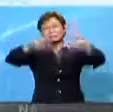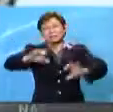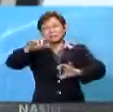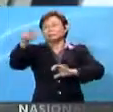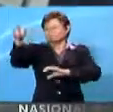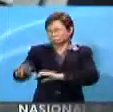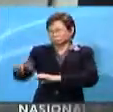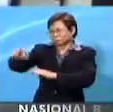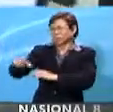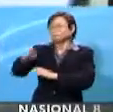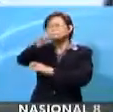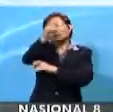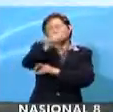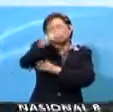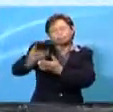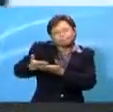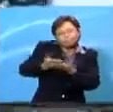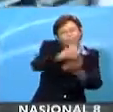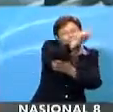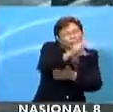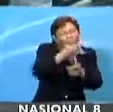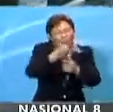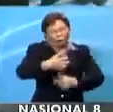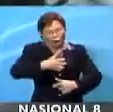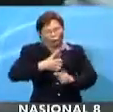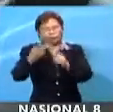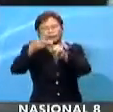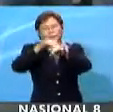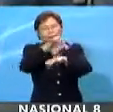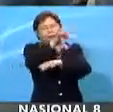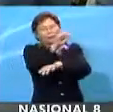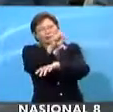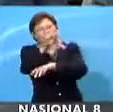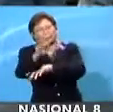saluran untuk orang ramai mengajukan sebarang pertanyaan atau aduan kepada SSM.